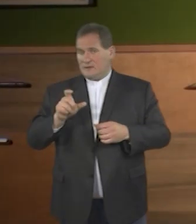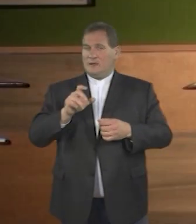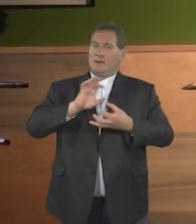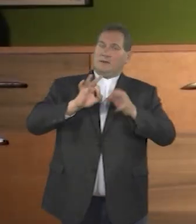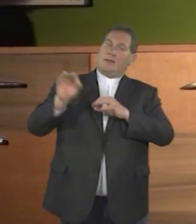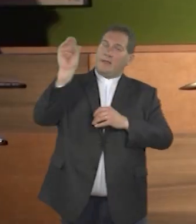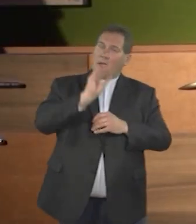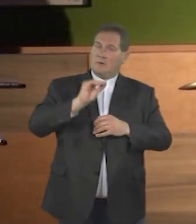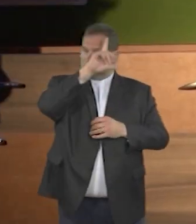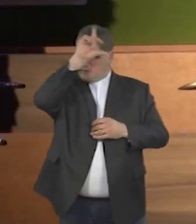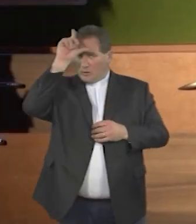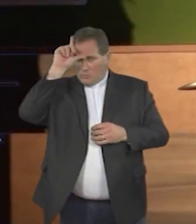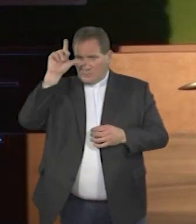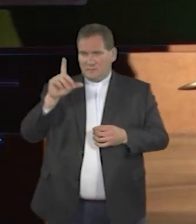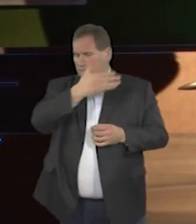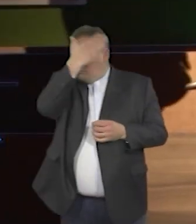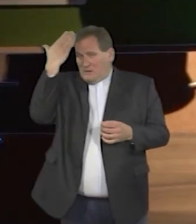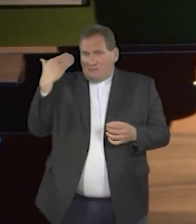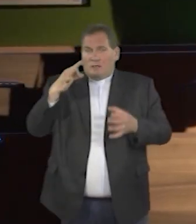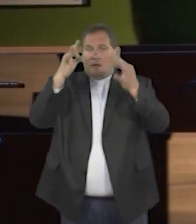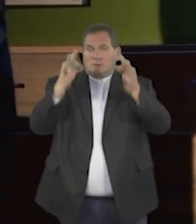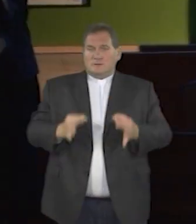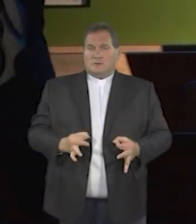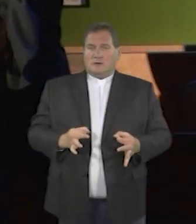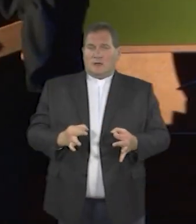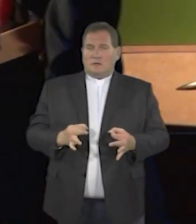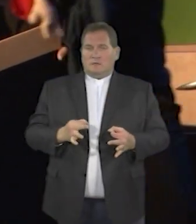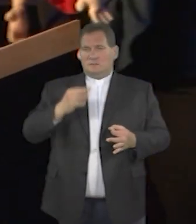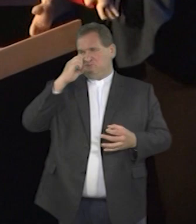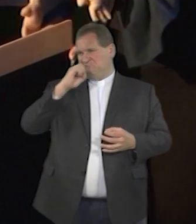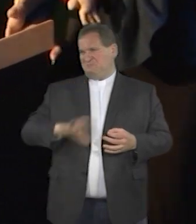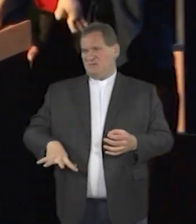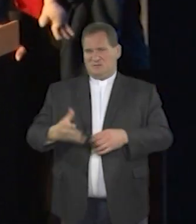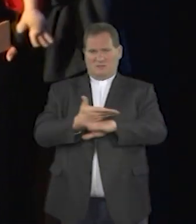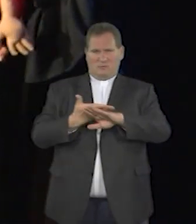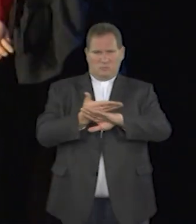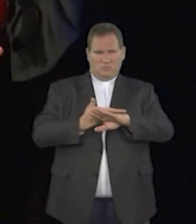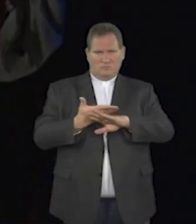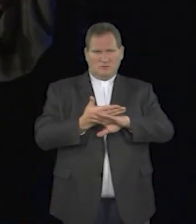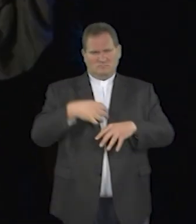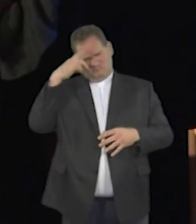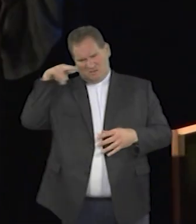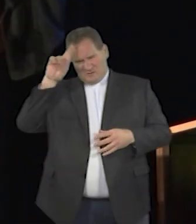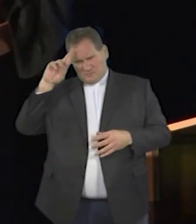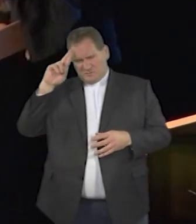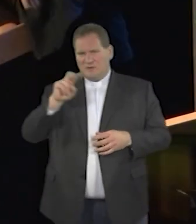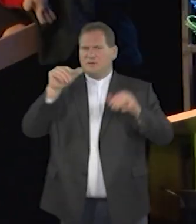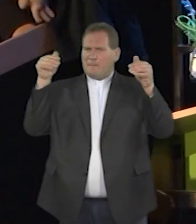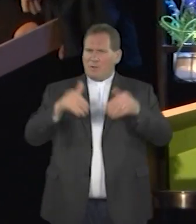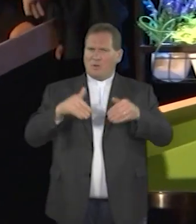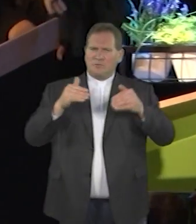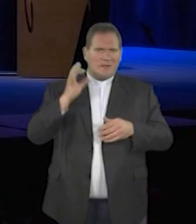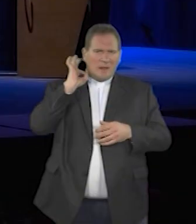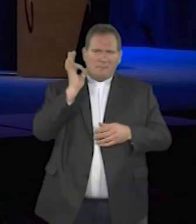jeszcze ludzie nie wiedzieli o dzisiejszej brzydkiej obłudzie. Nie rozumieli, że można